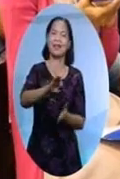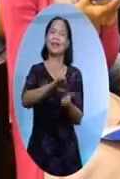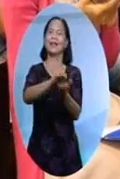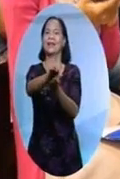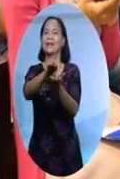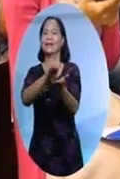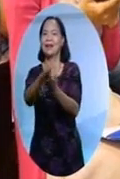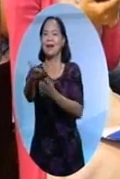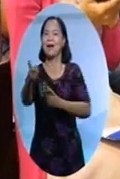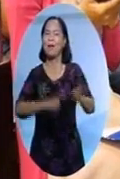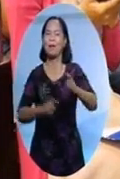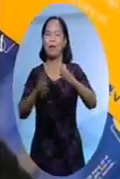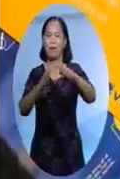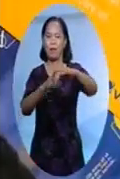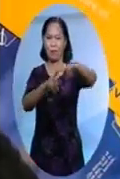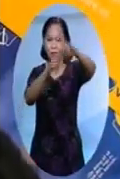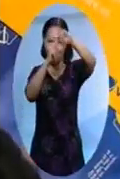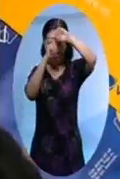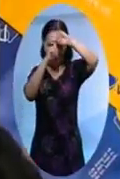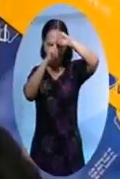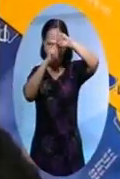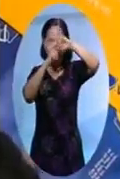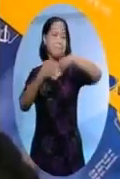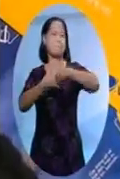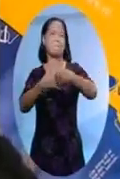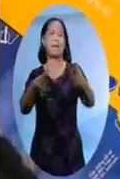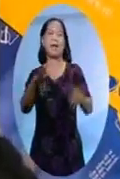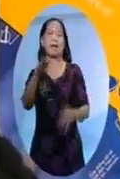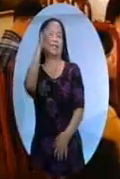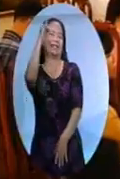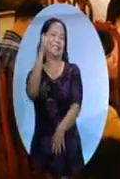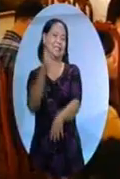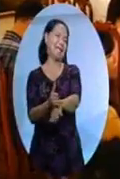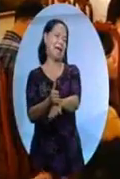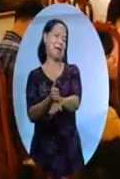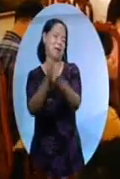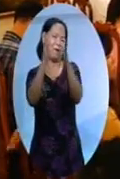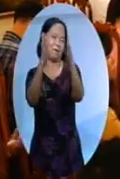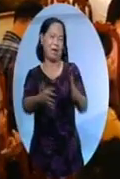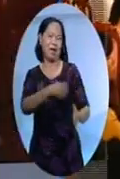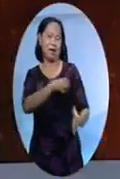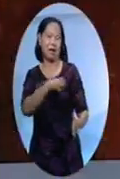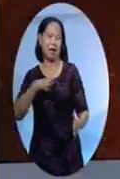mềm quản lý bệnh viện đầu ngành với kinh nghiệm triển khai cho hơn 6.000 cơ sở khám chữa bệnh toàn quốc.